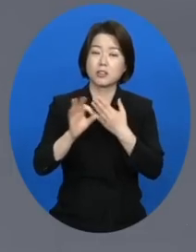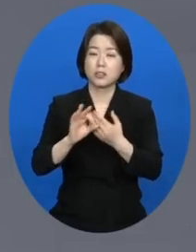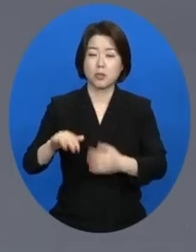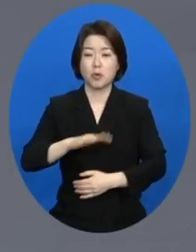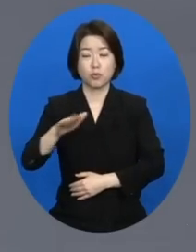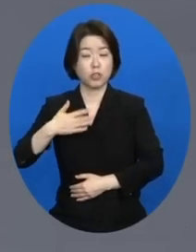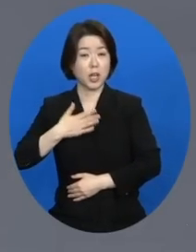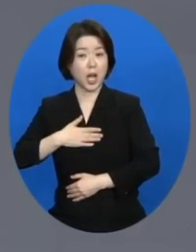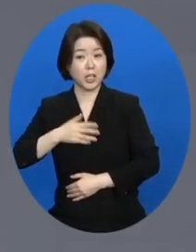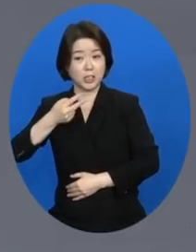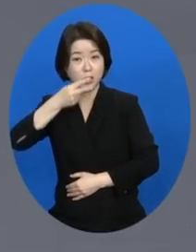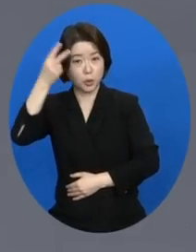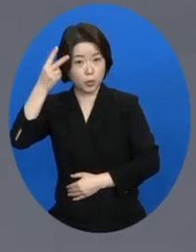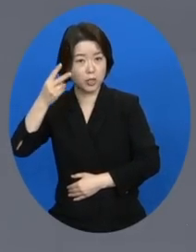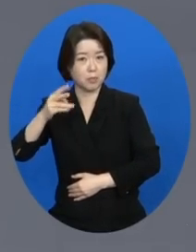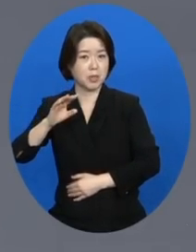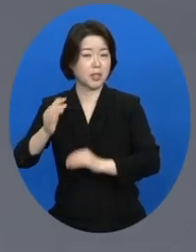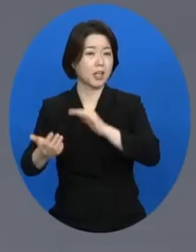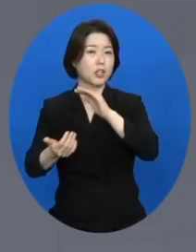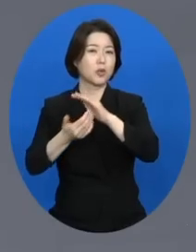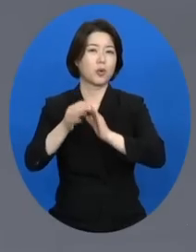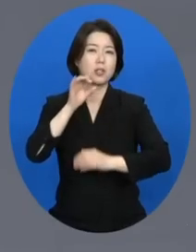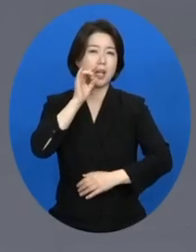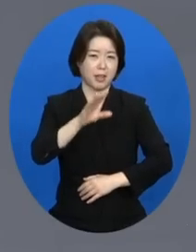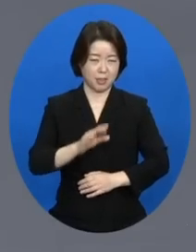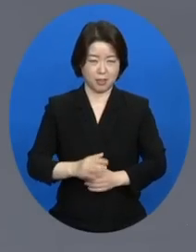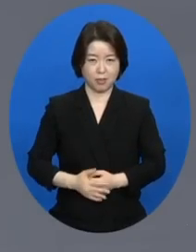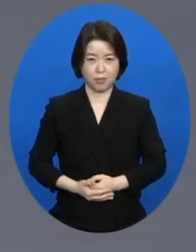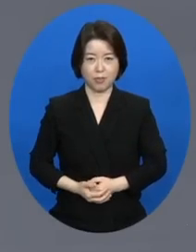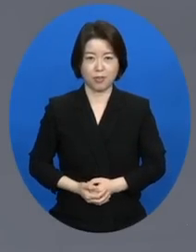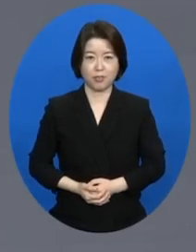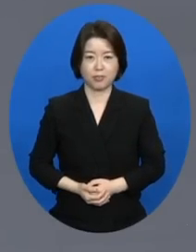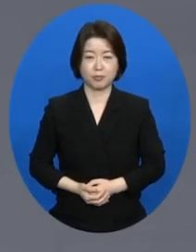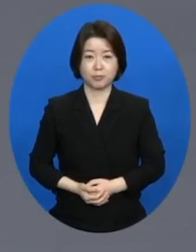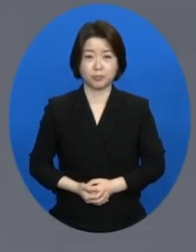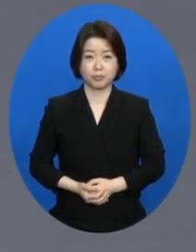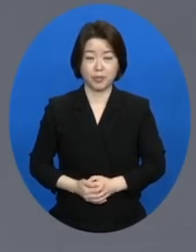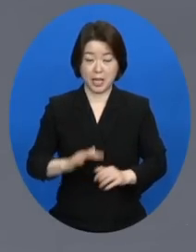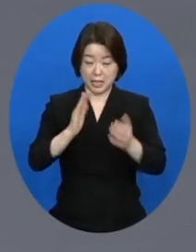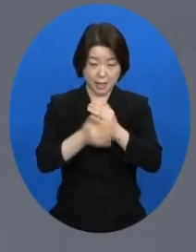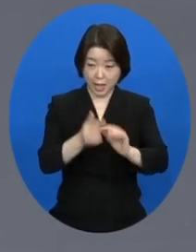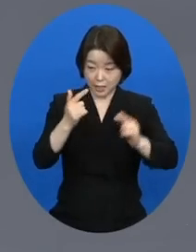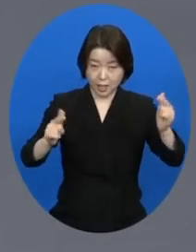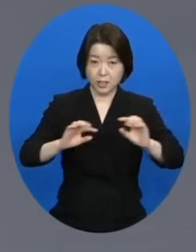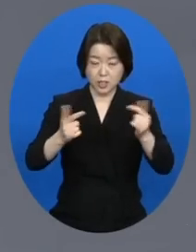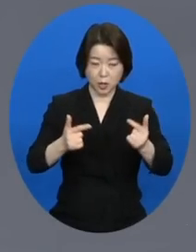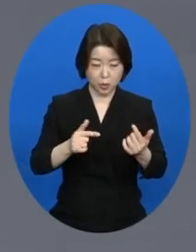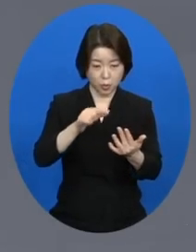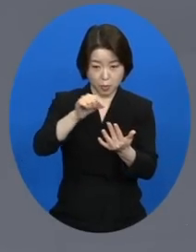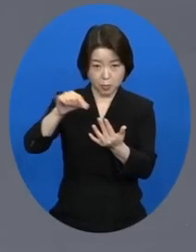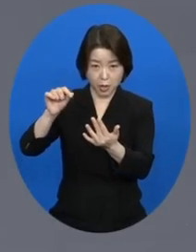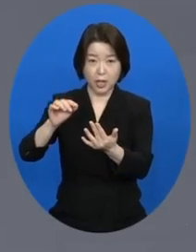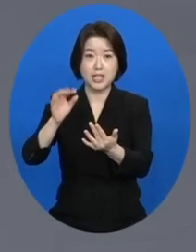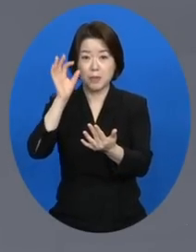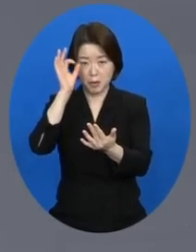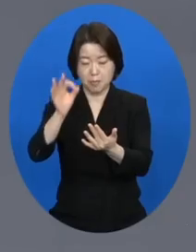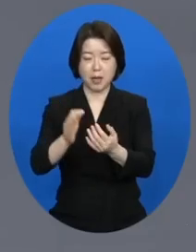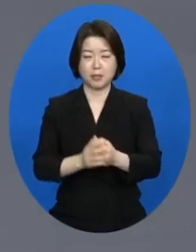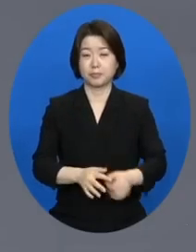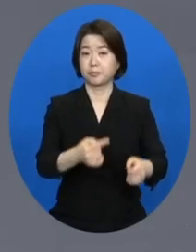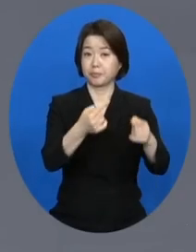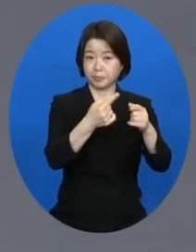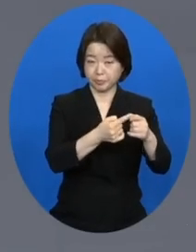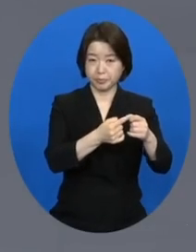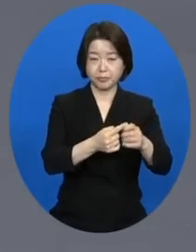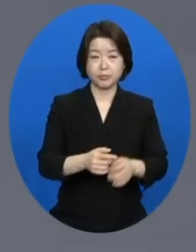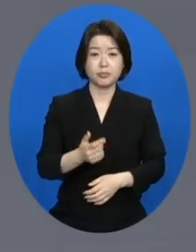요셉이 결코 되지 않았을 것입니다. 다 다룰 수는 없고 몇 가지만 한번 살펴보겠습니다. 첫 번째,